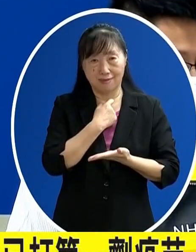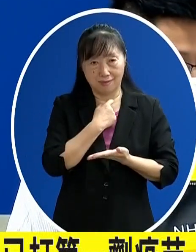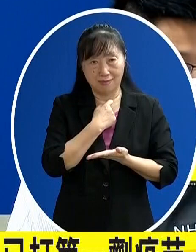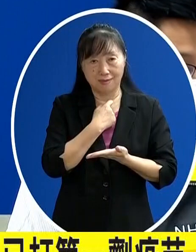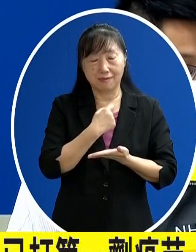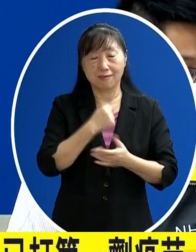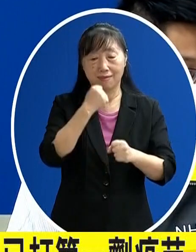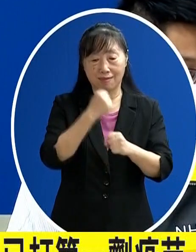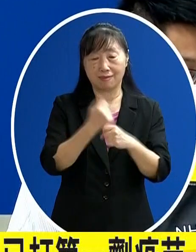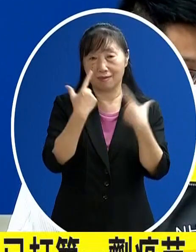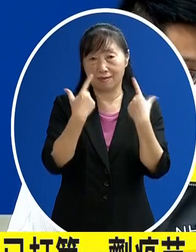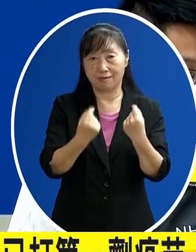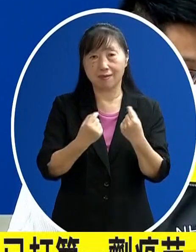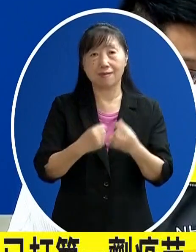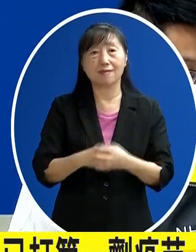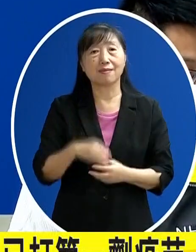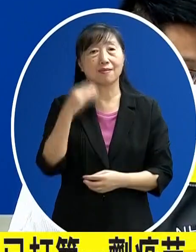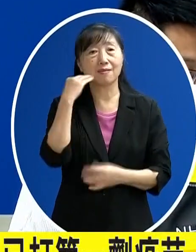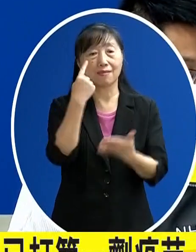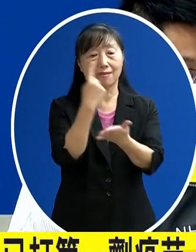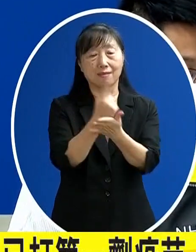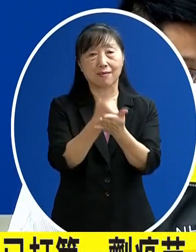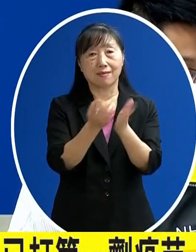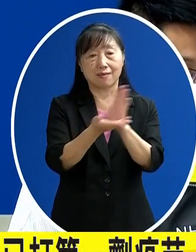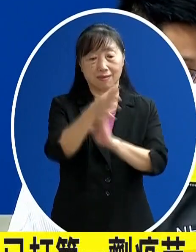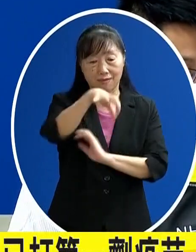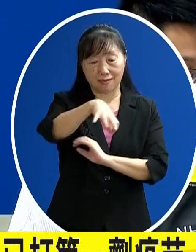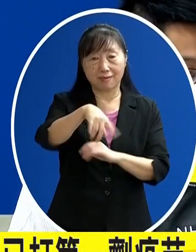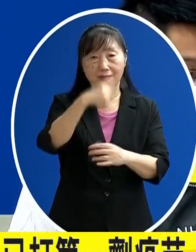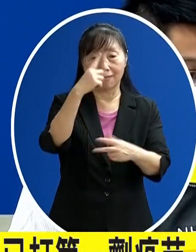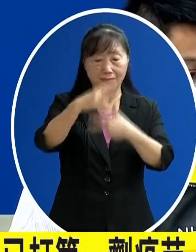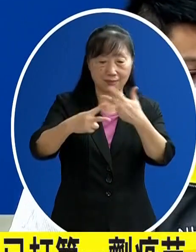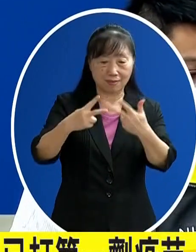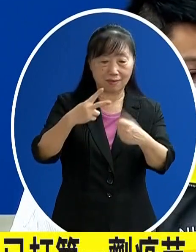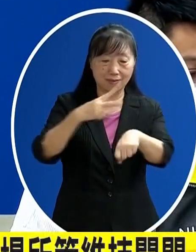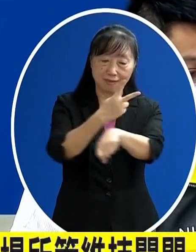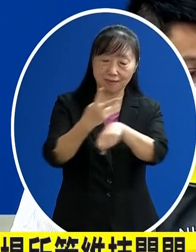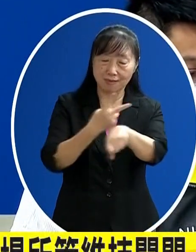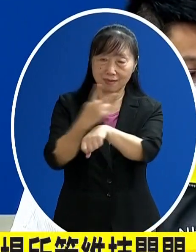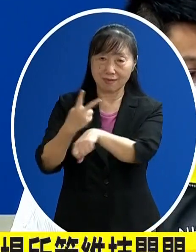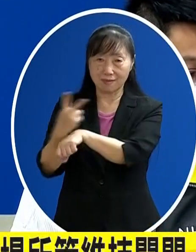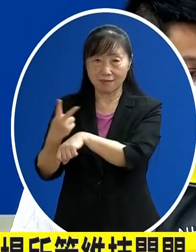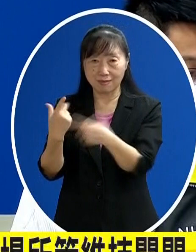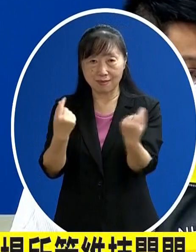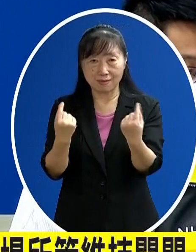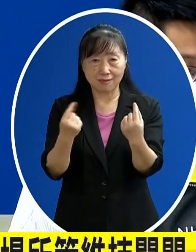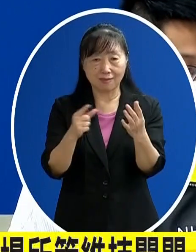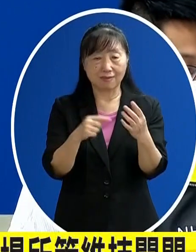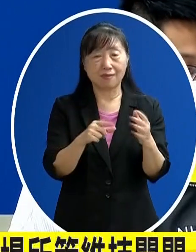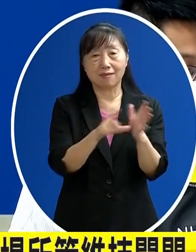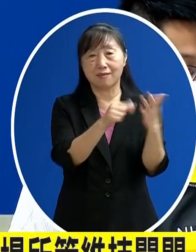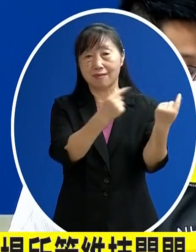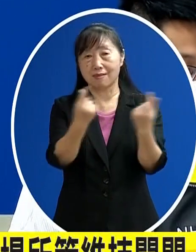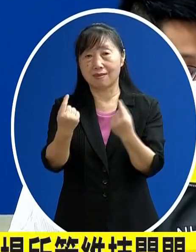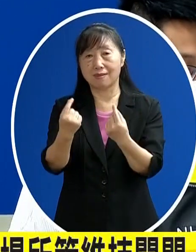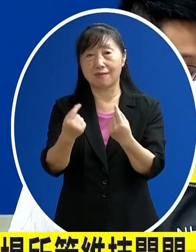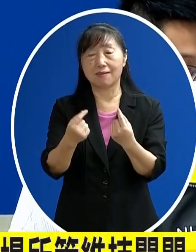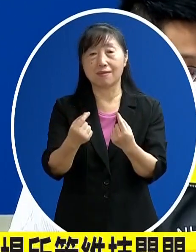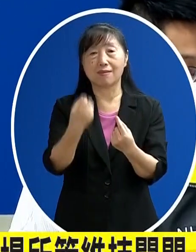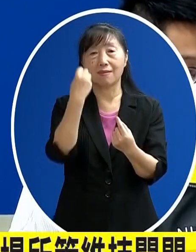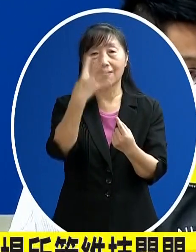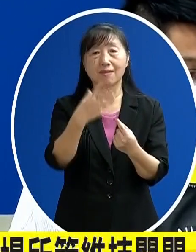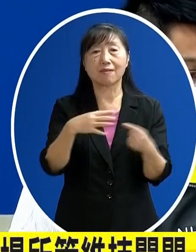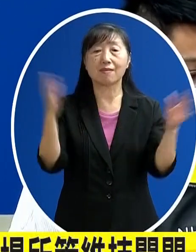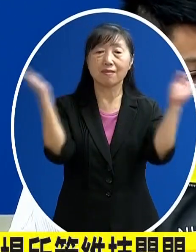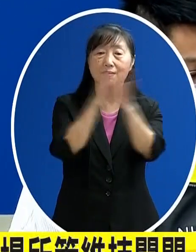确实的去执行。场馆每个2个小时就要定时做这个新鲜空气